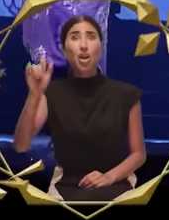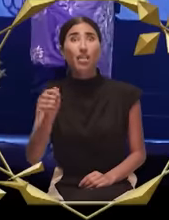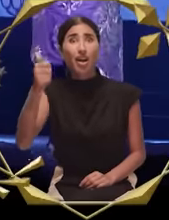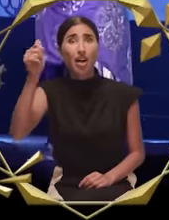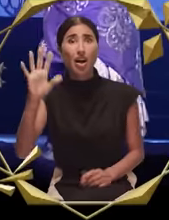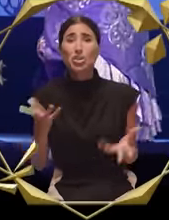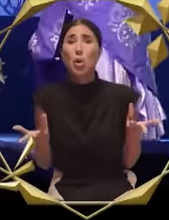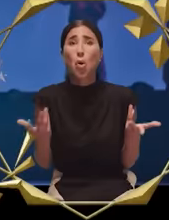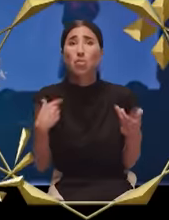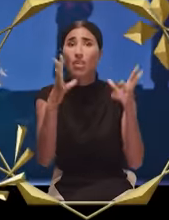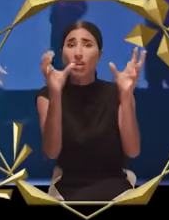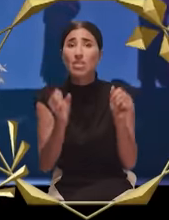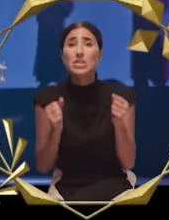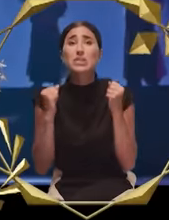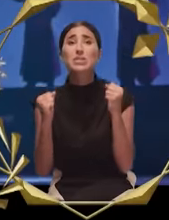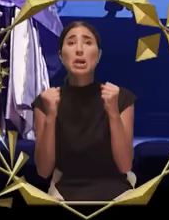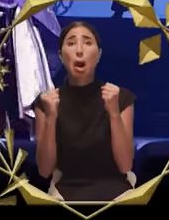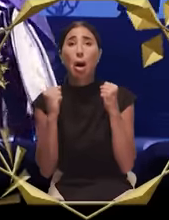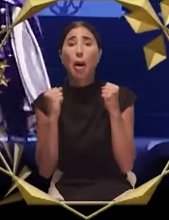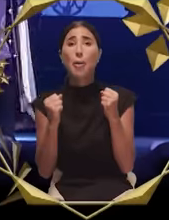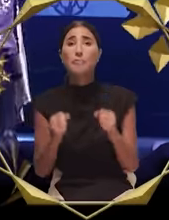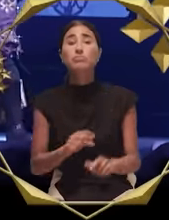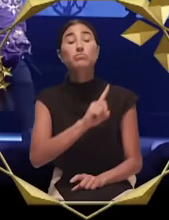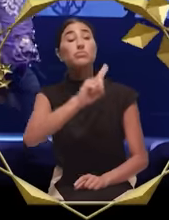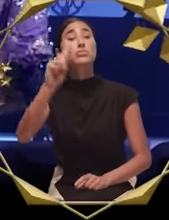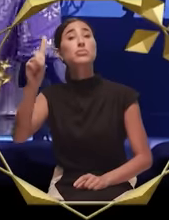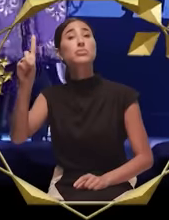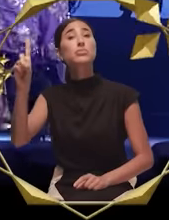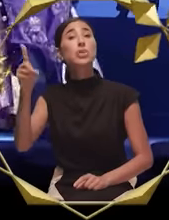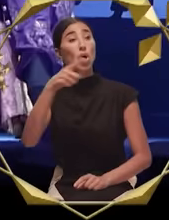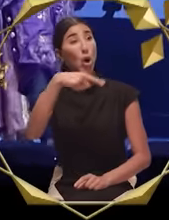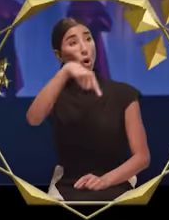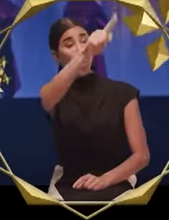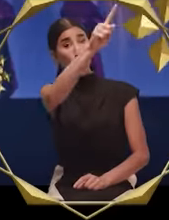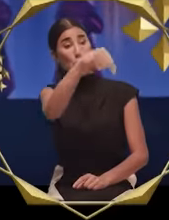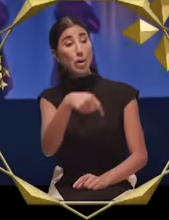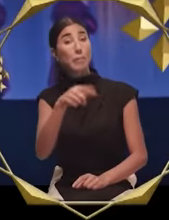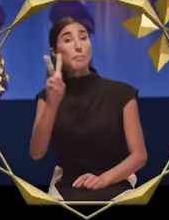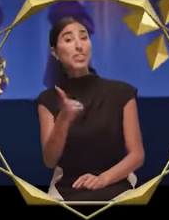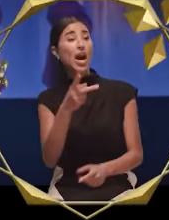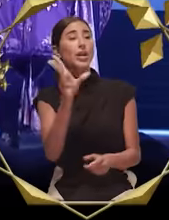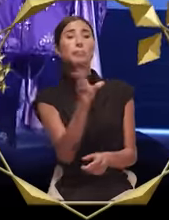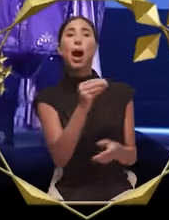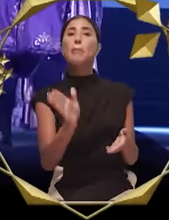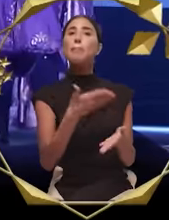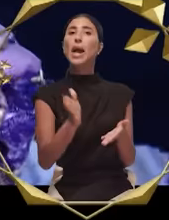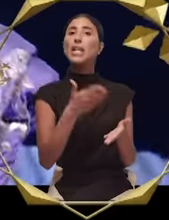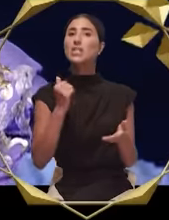شررا كيف لا تروني وجوهكم حتى تحضروا لي كل ما